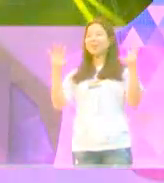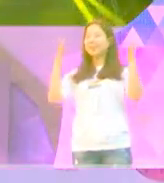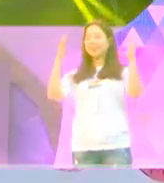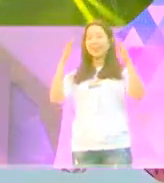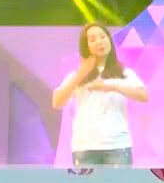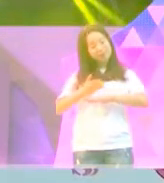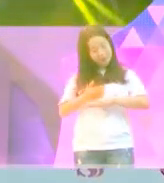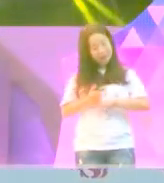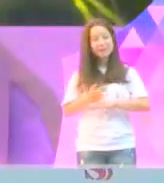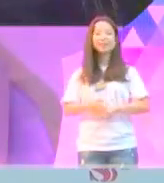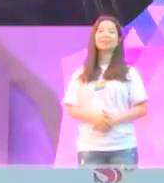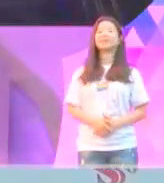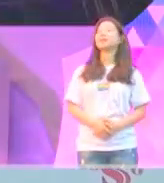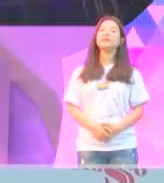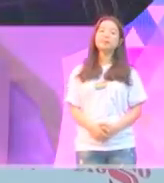감사합니다.